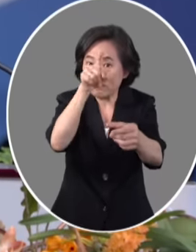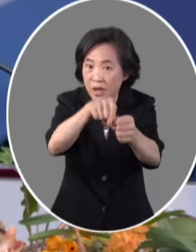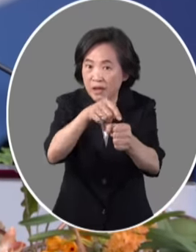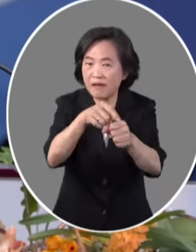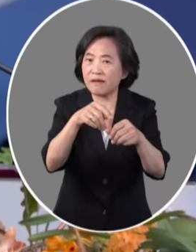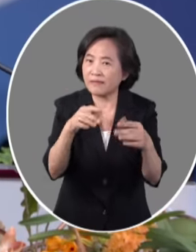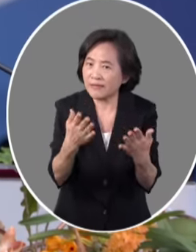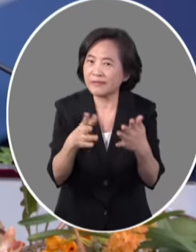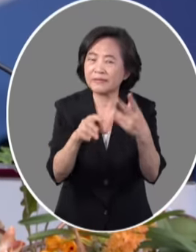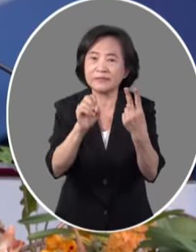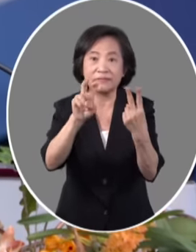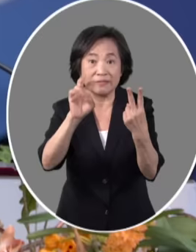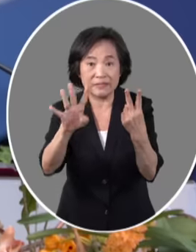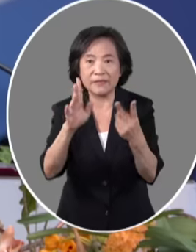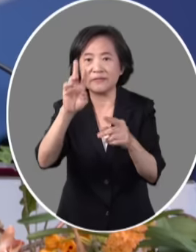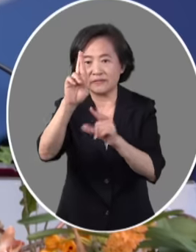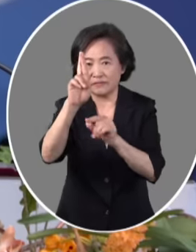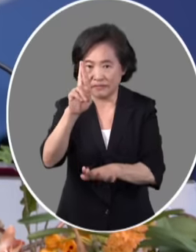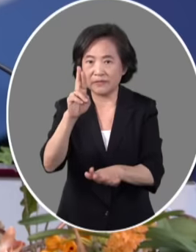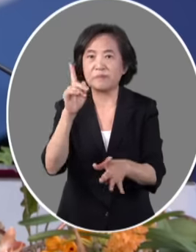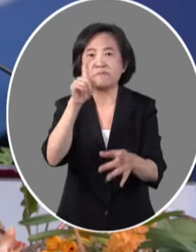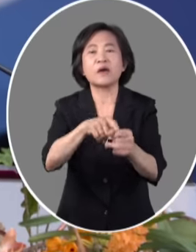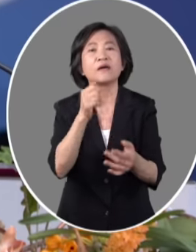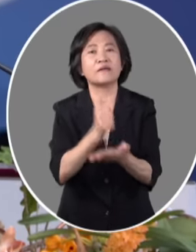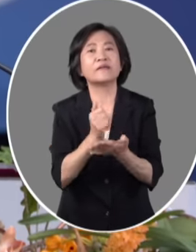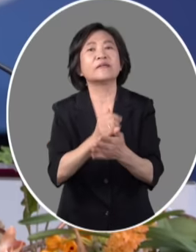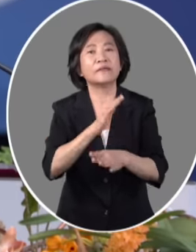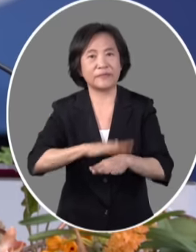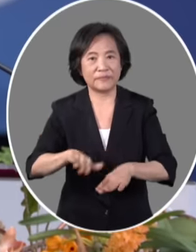在2024年年底达成。